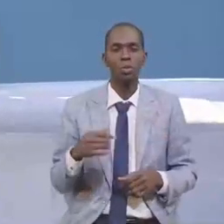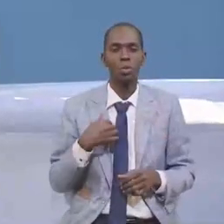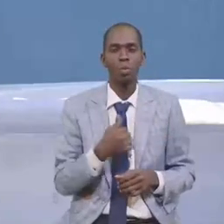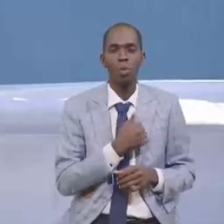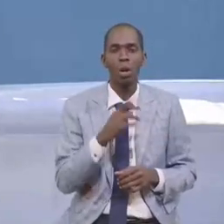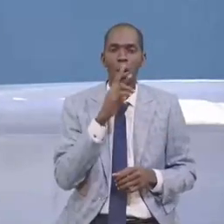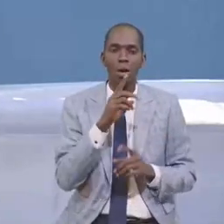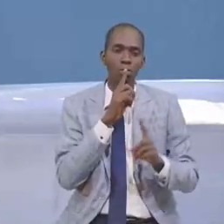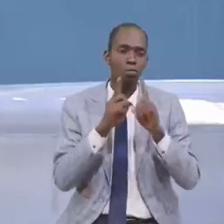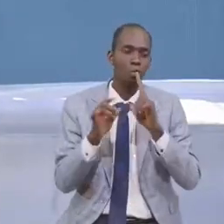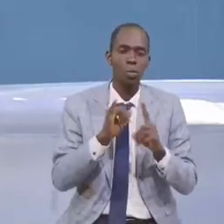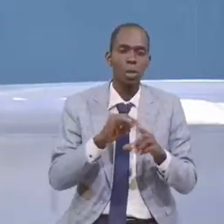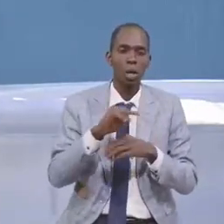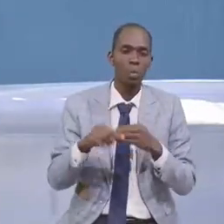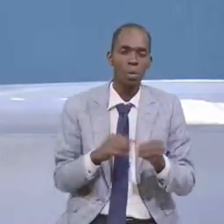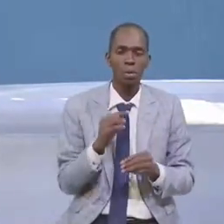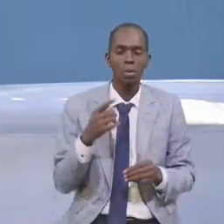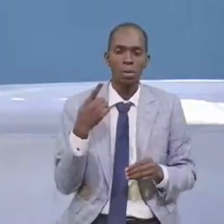Nous parlons des ministres du Seigneur.